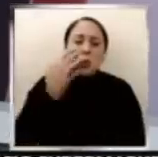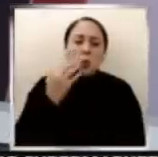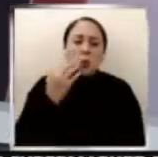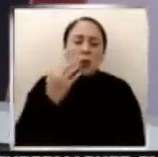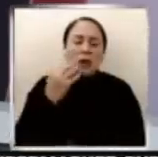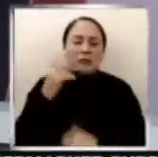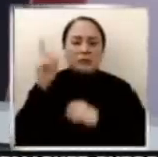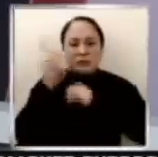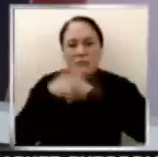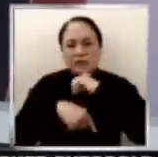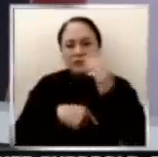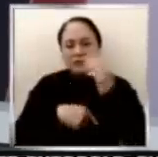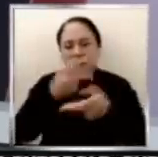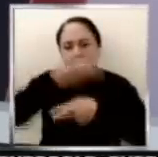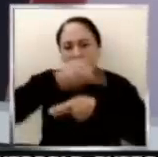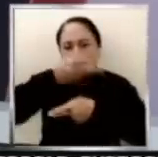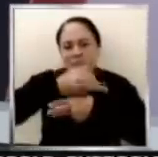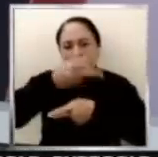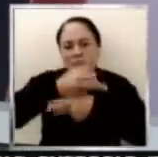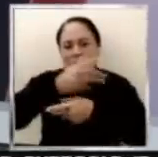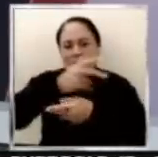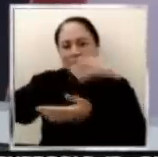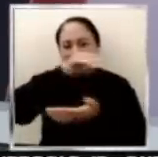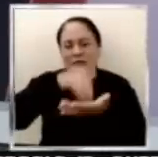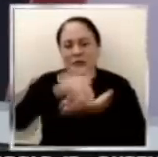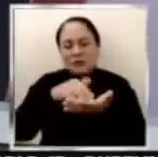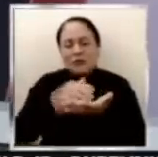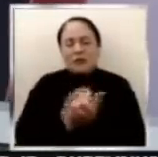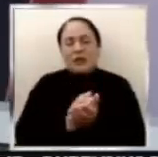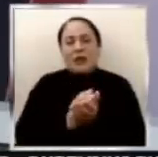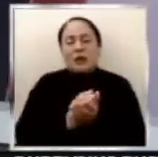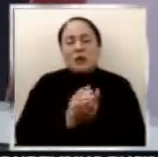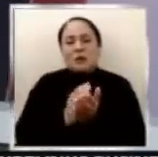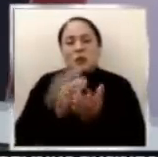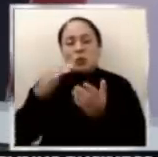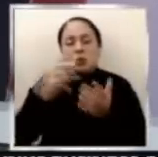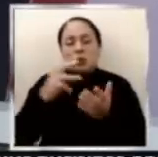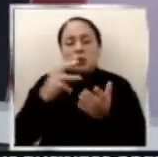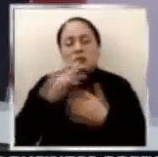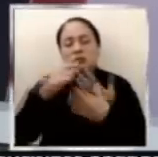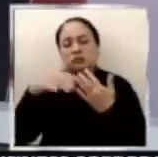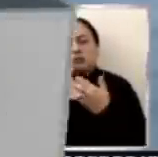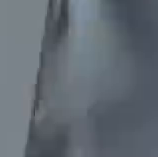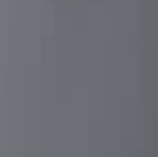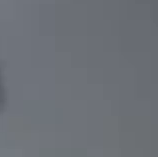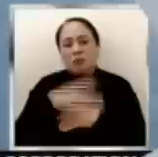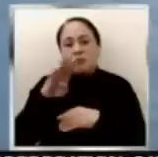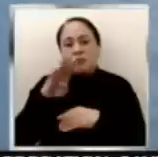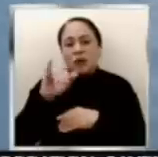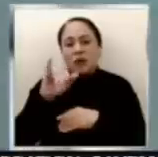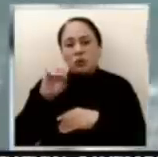sa itinuturing na Center of Marine Biodiversity ng mundo. Diyan naman tumutok si Cedric Castillo.